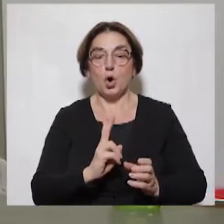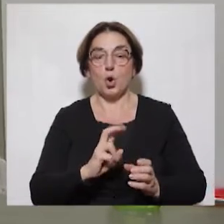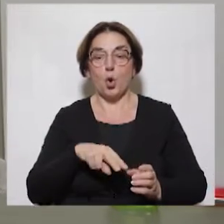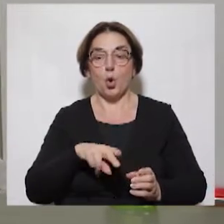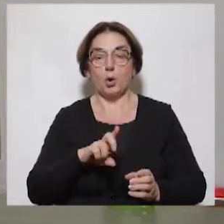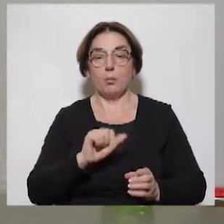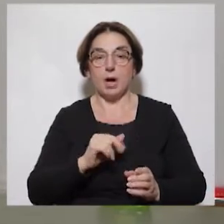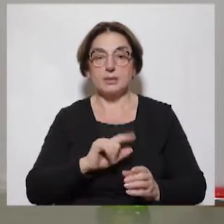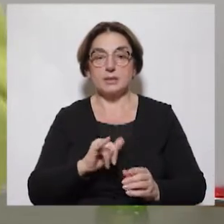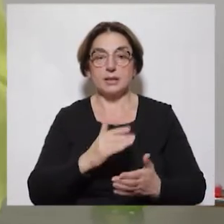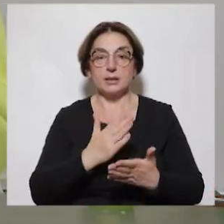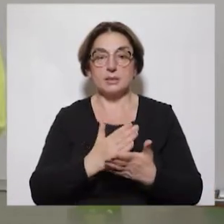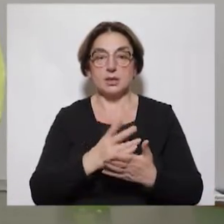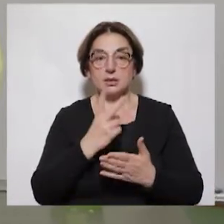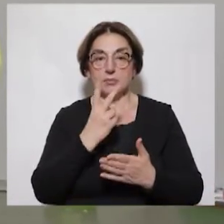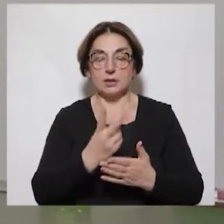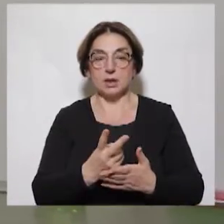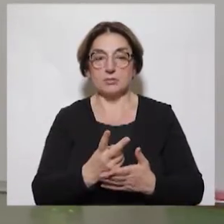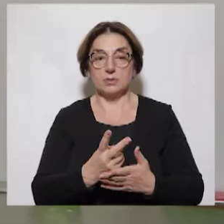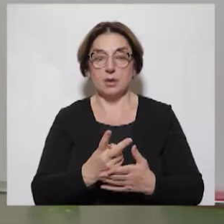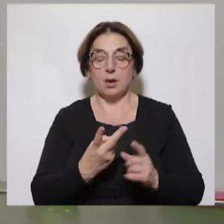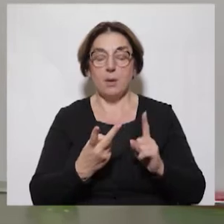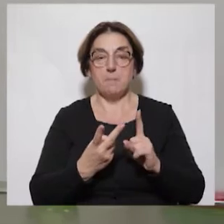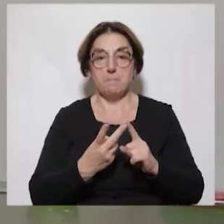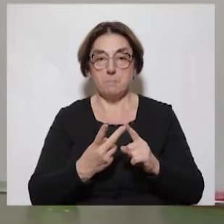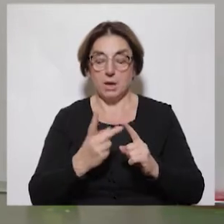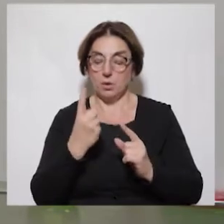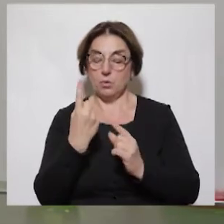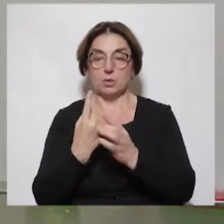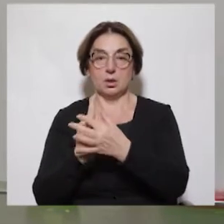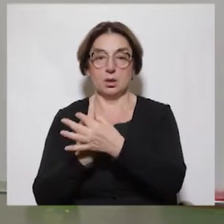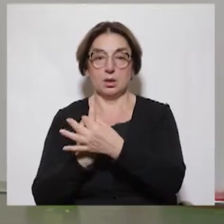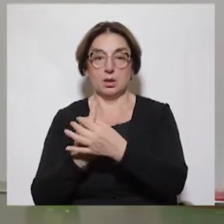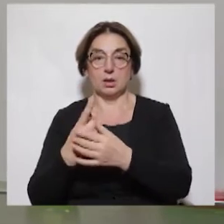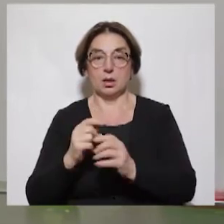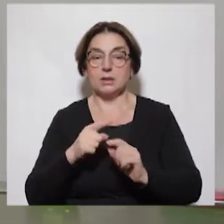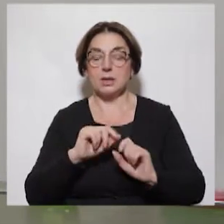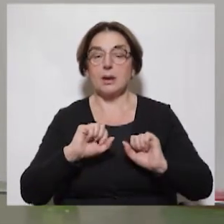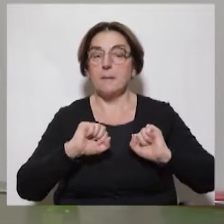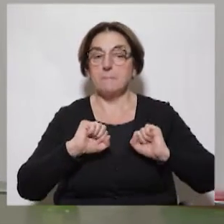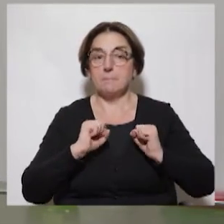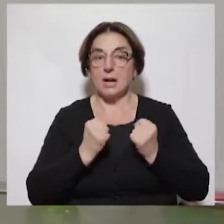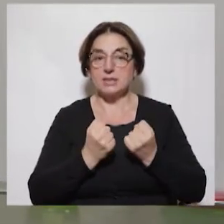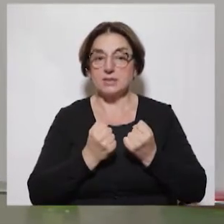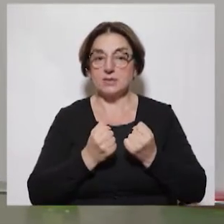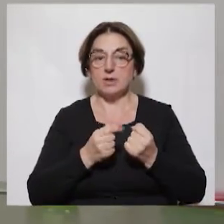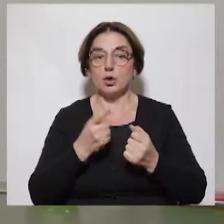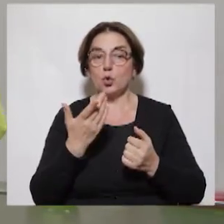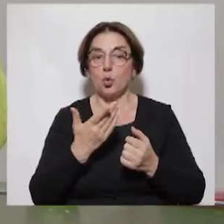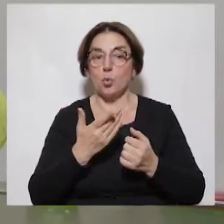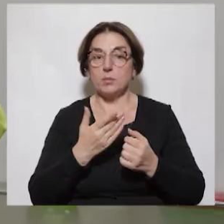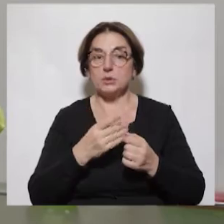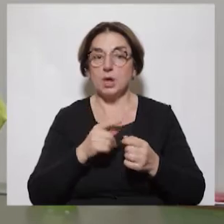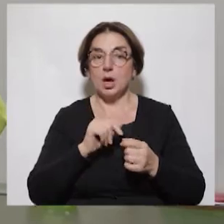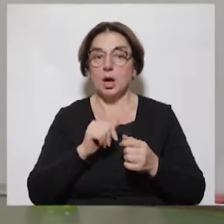კოლბა. თქვენ უყურებთ მეორე შტატივზე დამაგრებული მაქვს მაცივარი, ეს არის პირდაპირი მაცივარი,